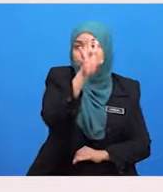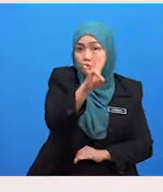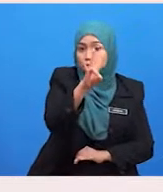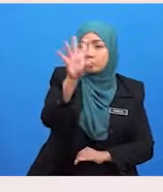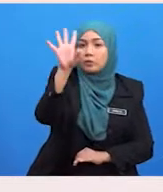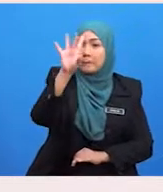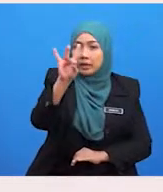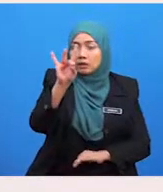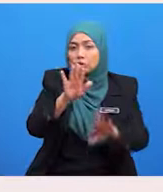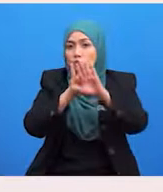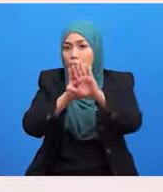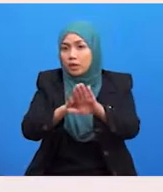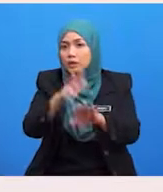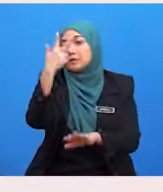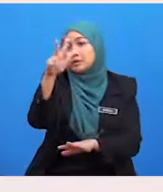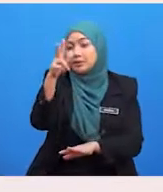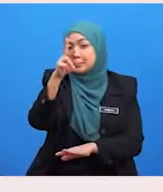RM78,000 tolak